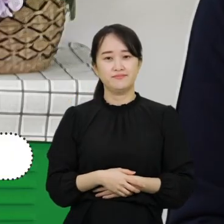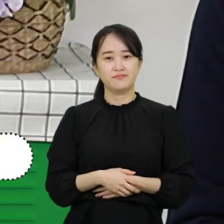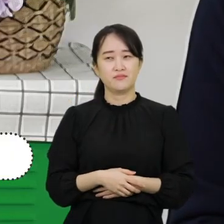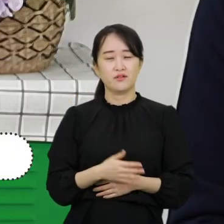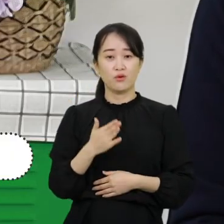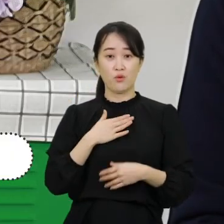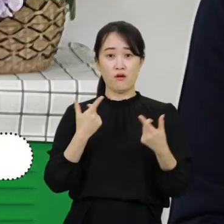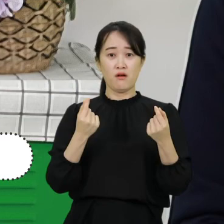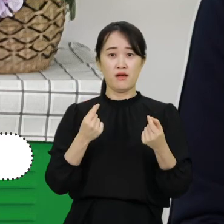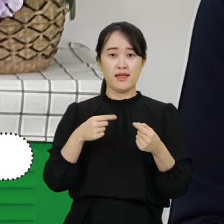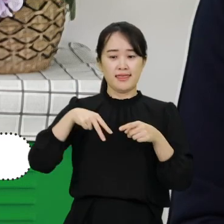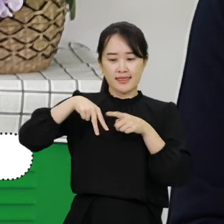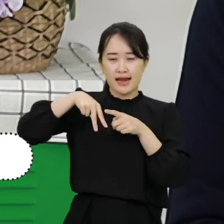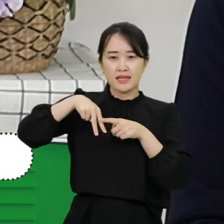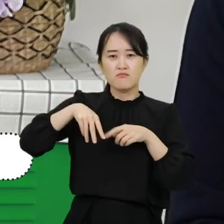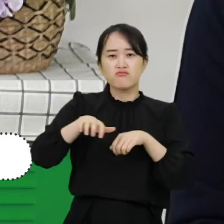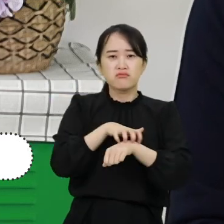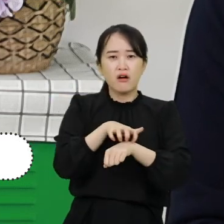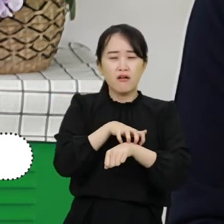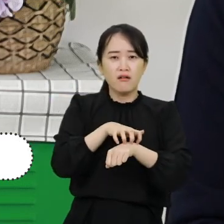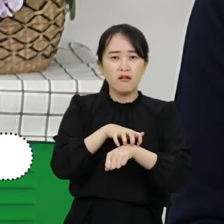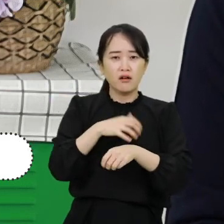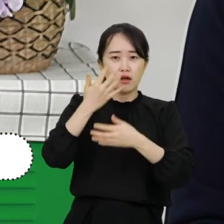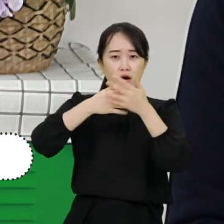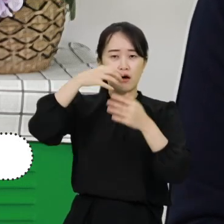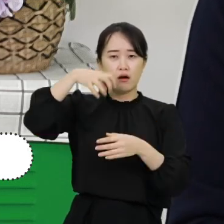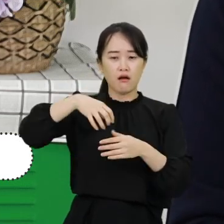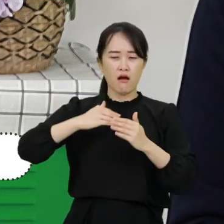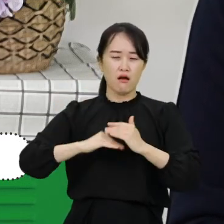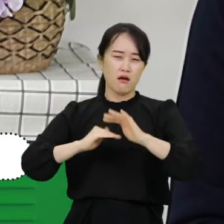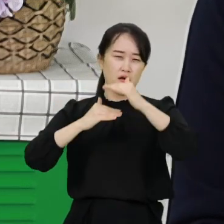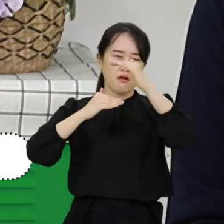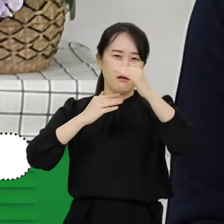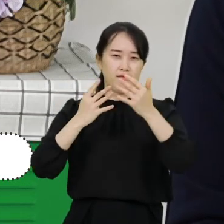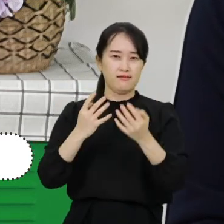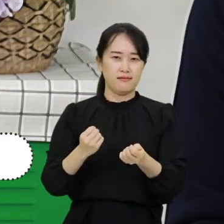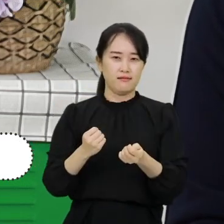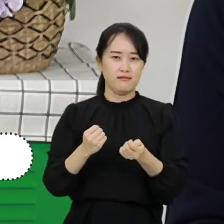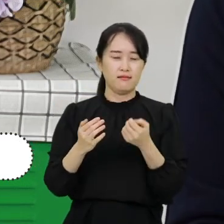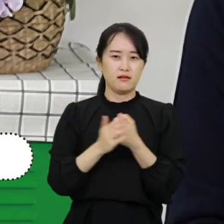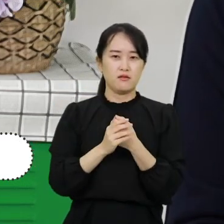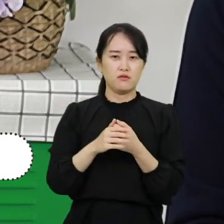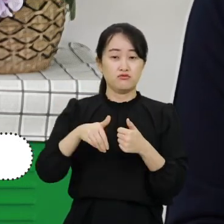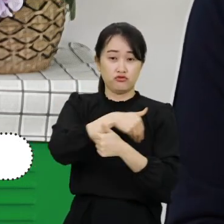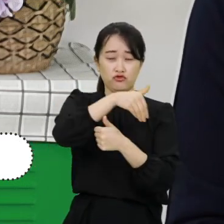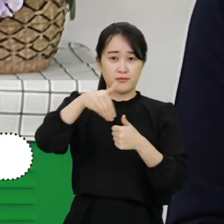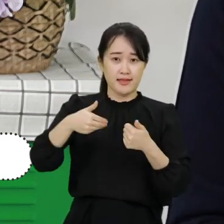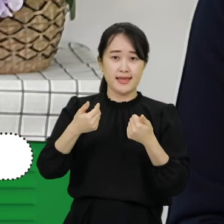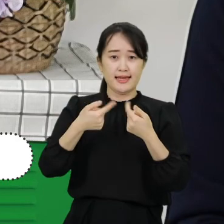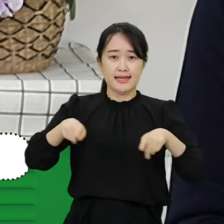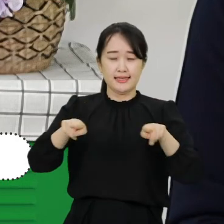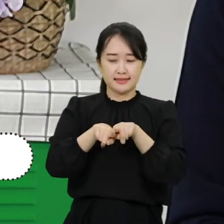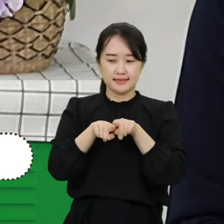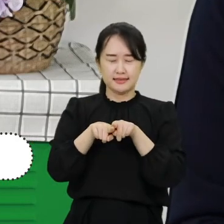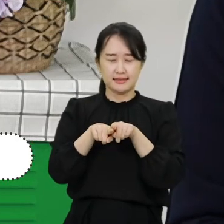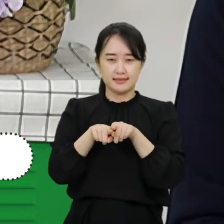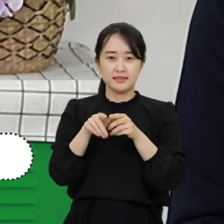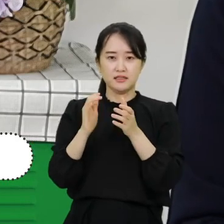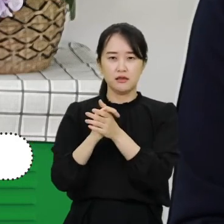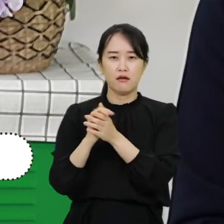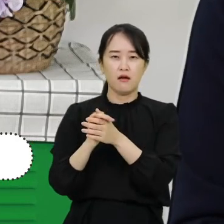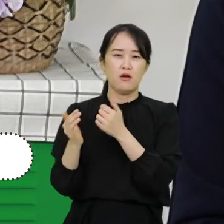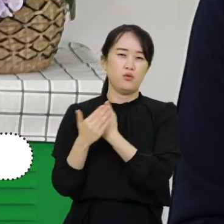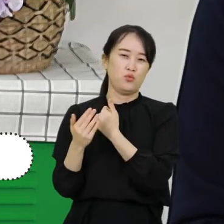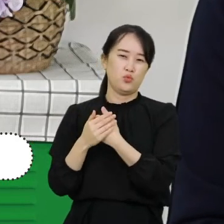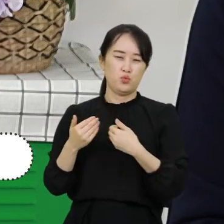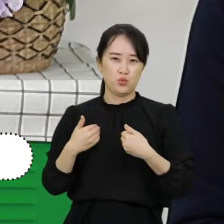같은 경우도 다리가 불편하다 보니까 영화관은 상영관들이 계단이 많잖아요, 여러분. 그래서 굉장히 좀 주변에 같이 가는 지인의 부축을